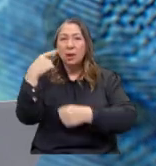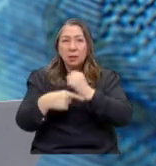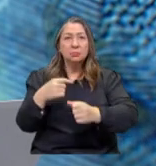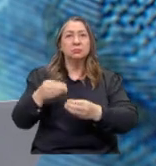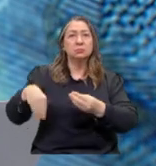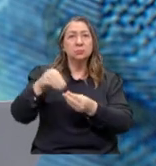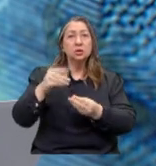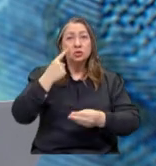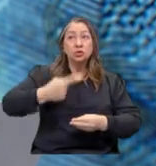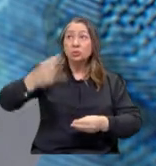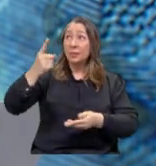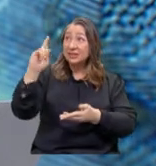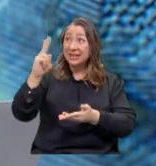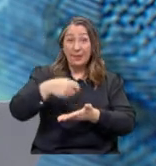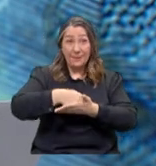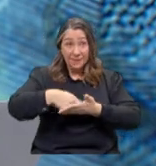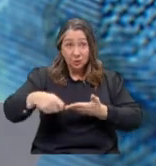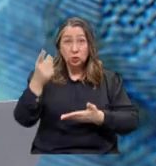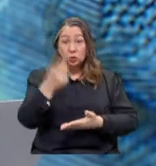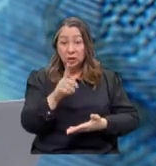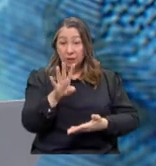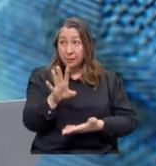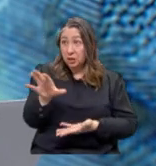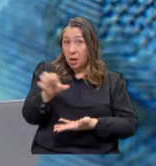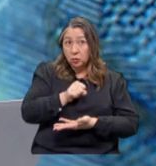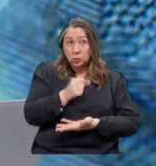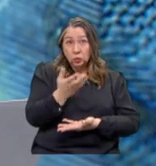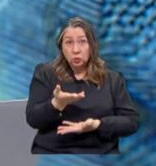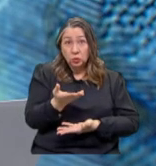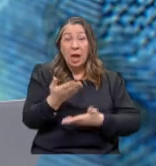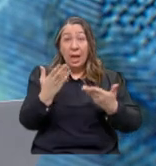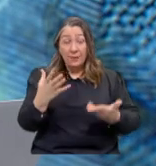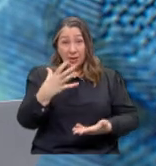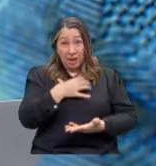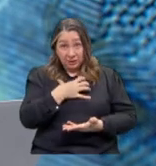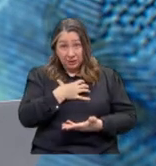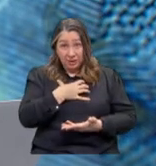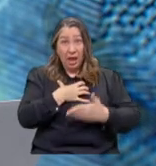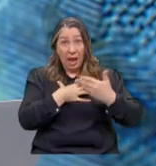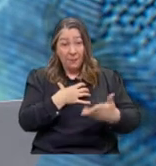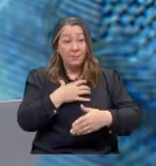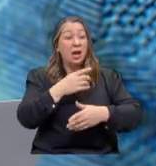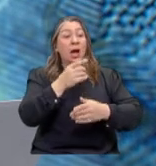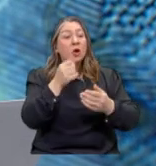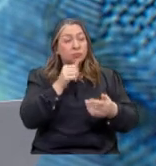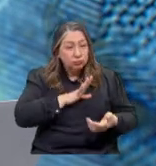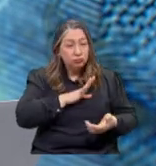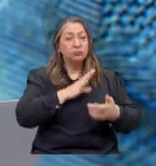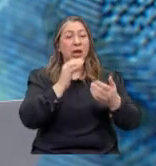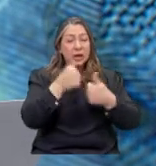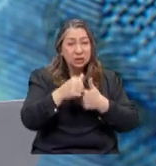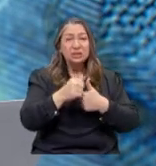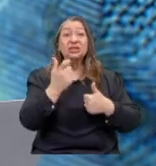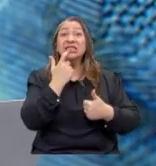artan Cumhurbaşkanı maaşının %45'ini alıyorsunuz. Hem kendinizin hem birinci derece yakınlarınızın